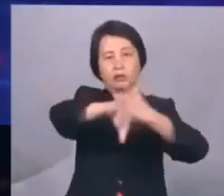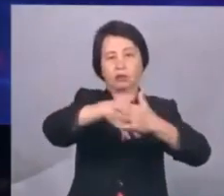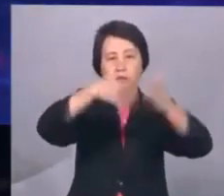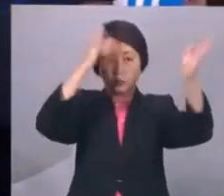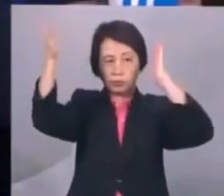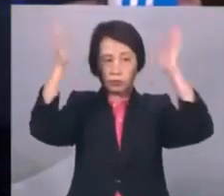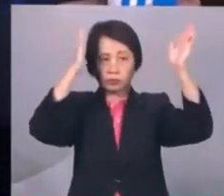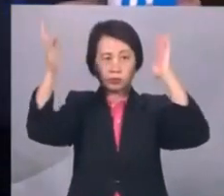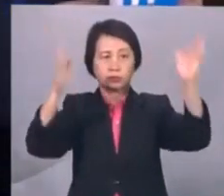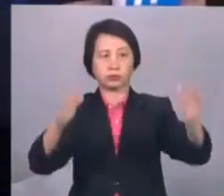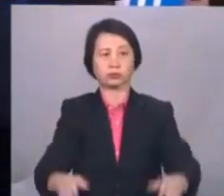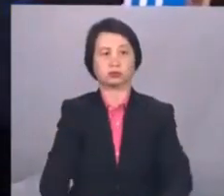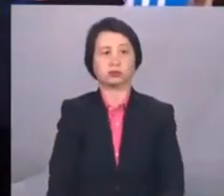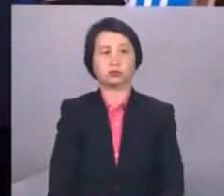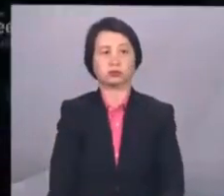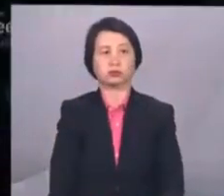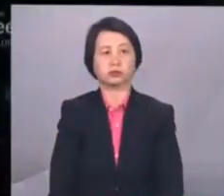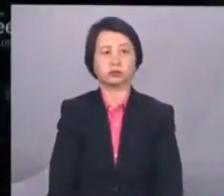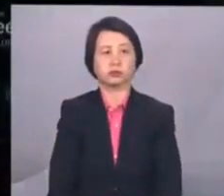negara